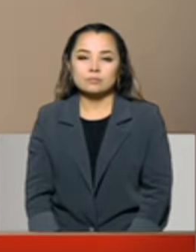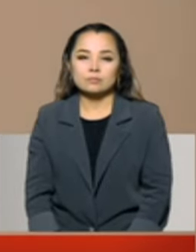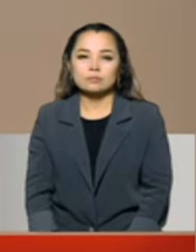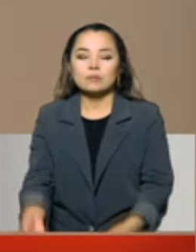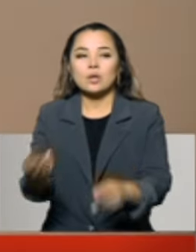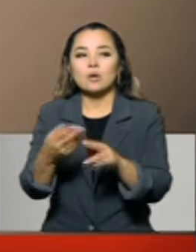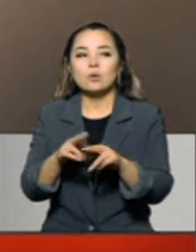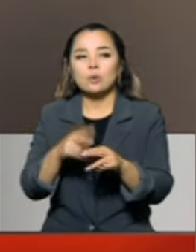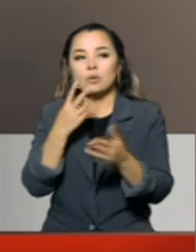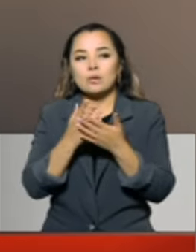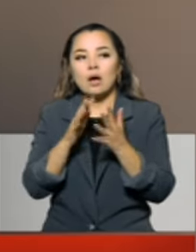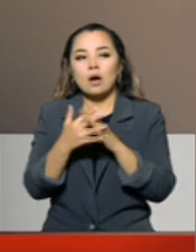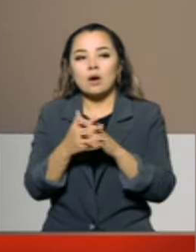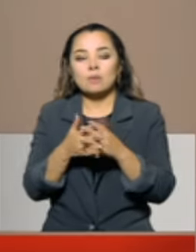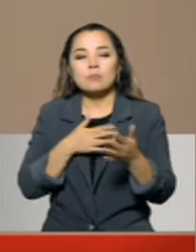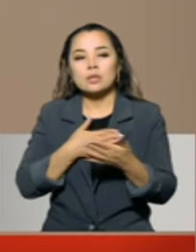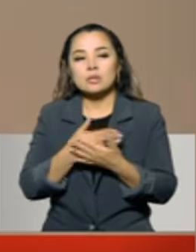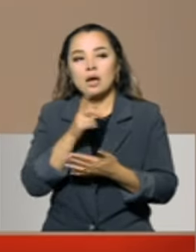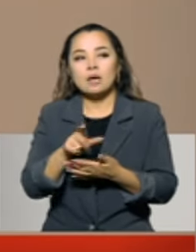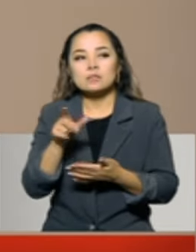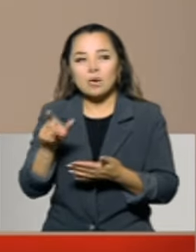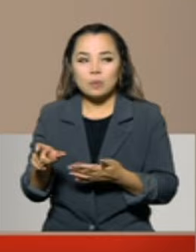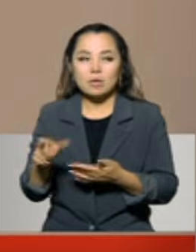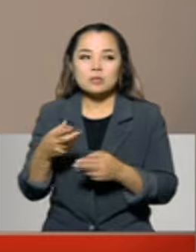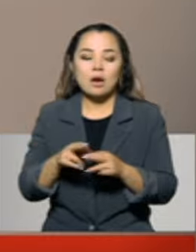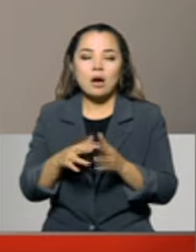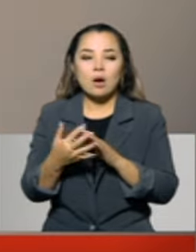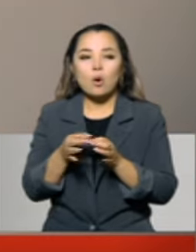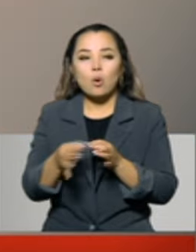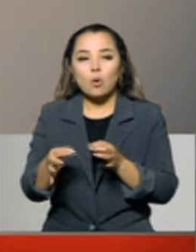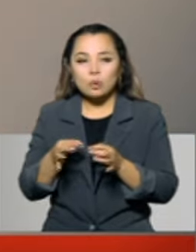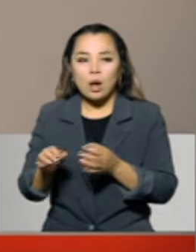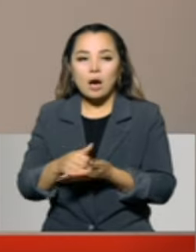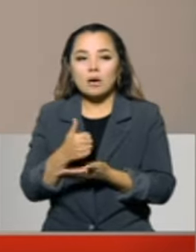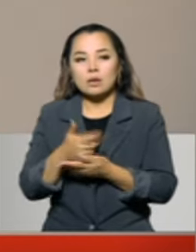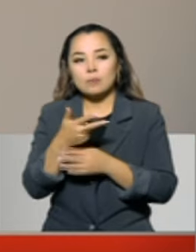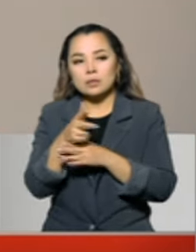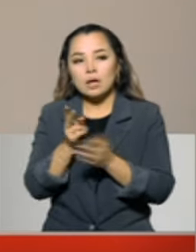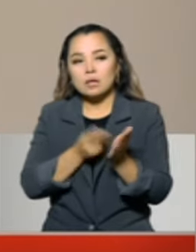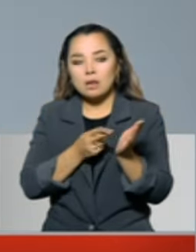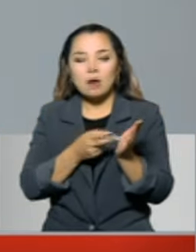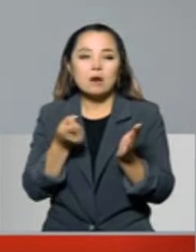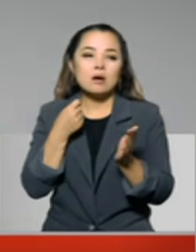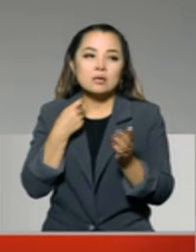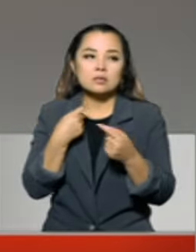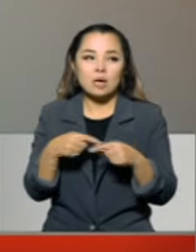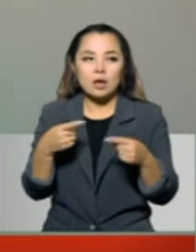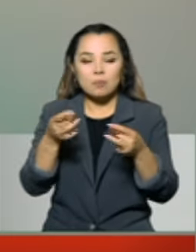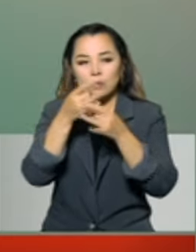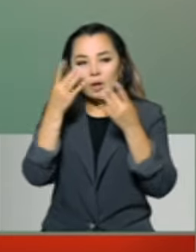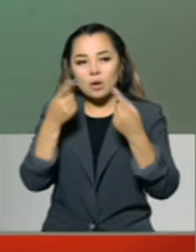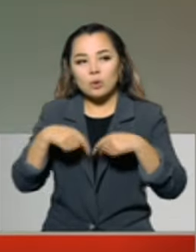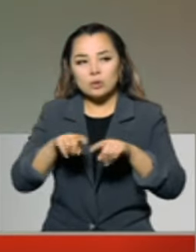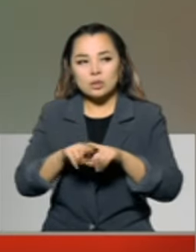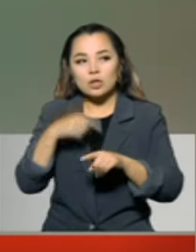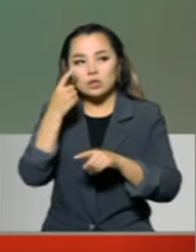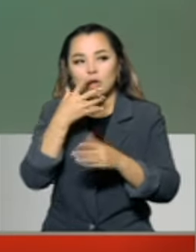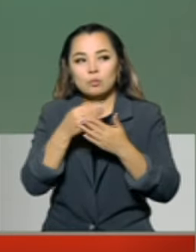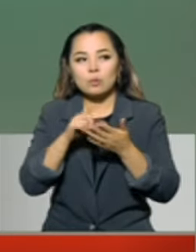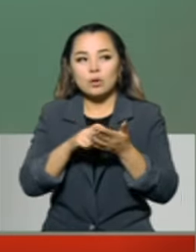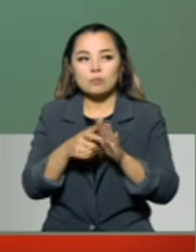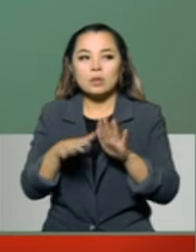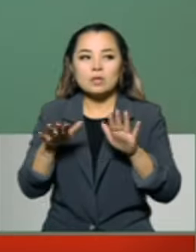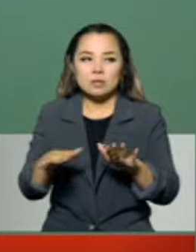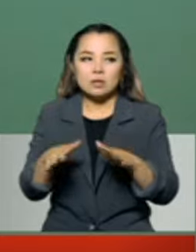Бұл көріністерді ауылдың белсенді азаматтары және ауылдық округ әкімі түсірген. Арақ шараптан бөлек мәдениет ошағының жеке